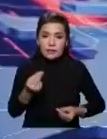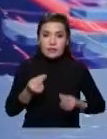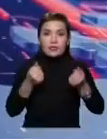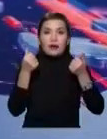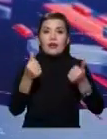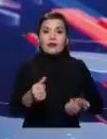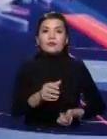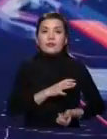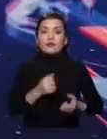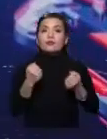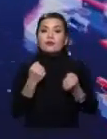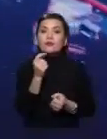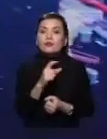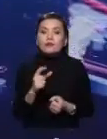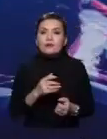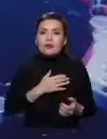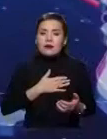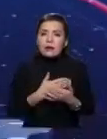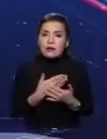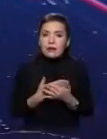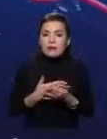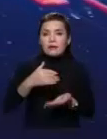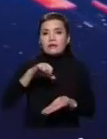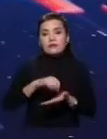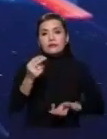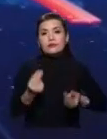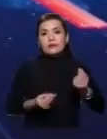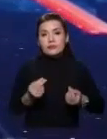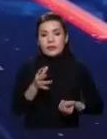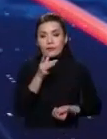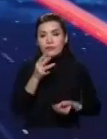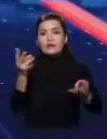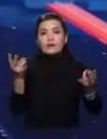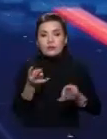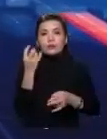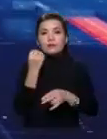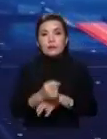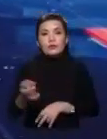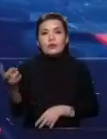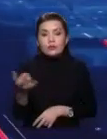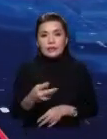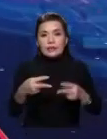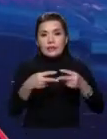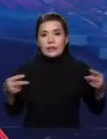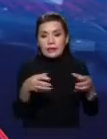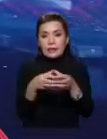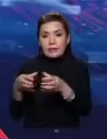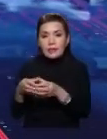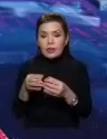спортшылар әлдеқайда агрессивті ойнай бастады. Қалай болғанда да уақыт керек, жеңіс керек. Тең командалар, бірақ